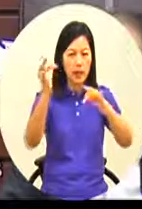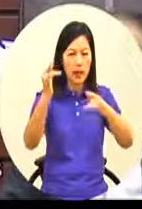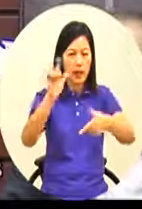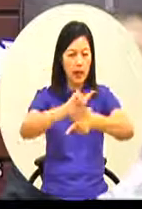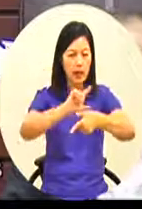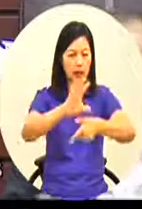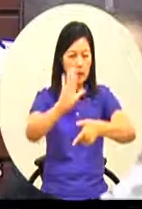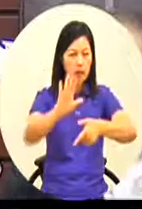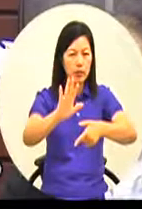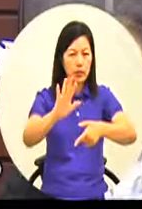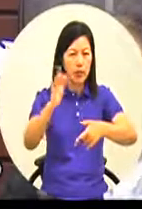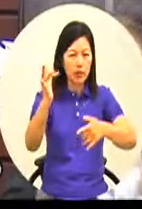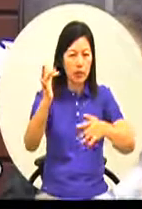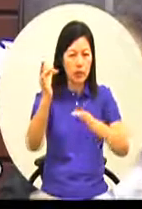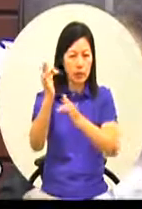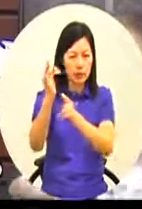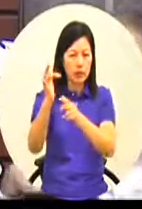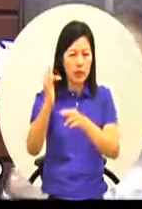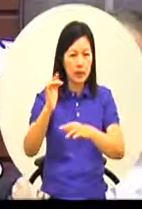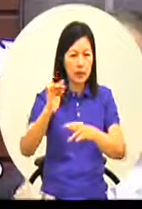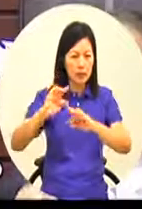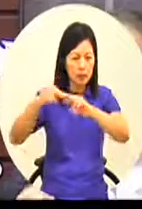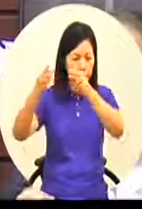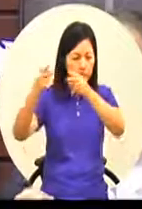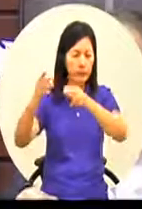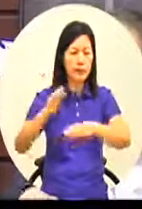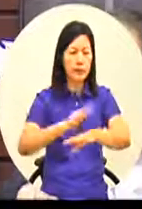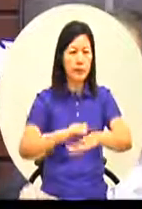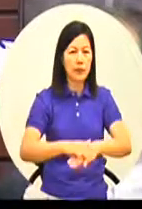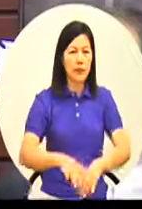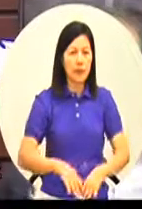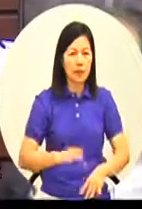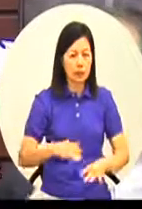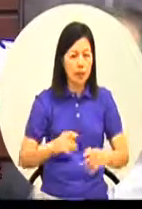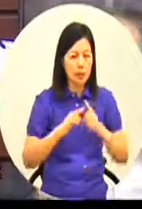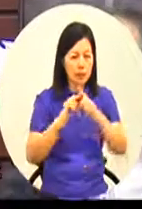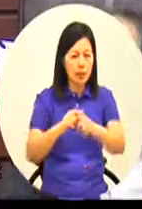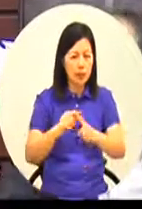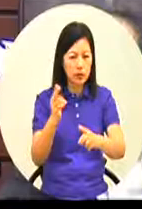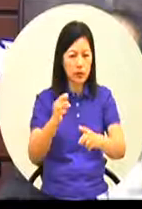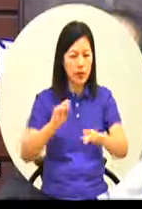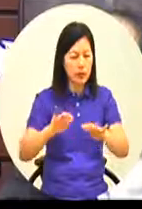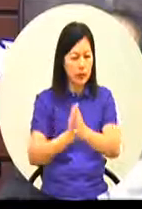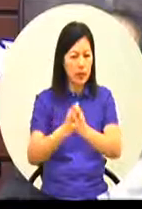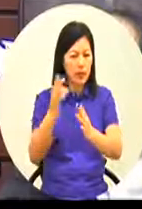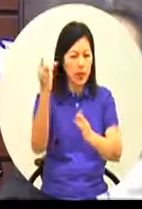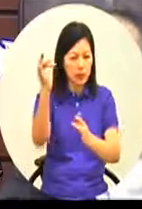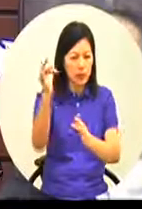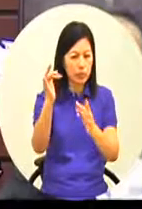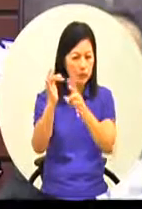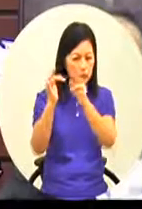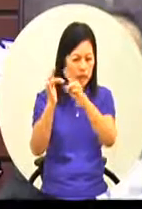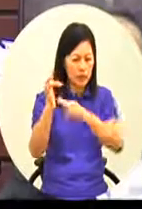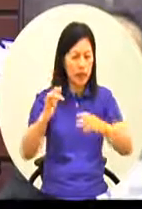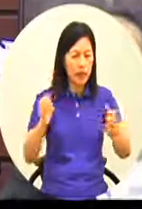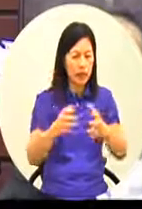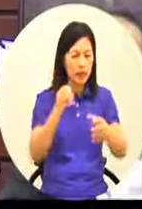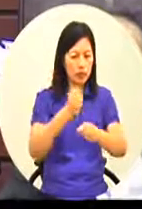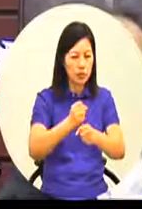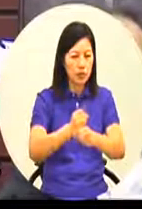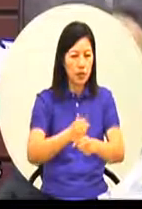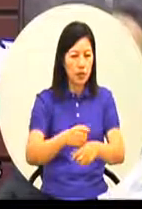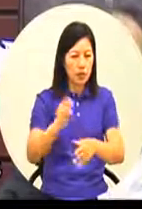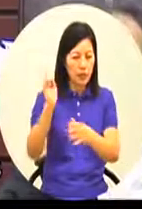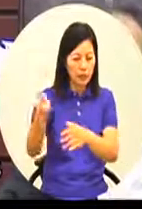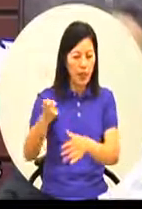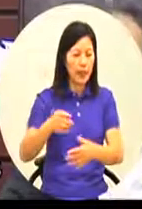检。那至于就是说在现场要跟台电如何来修剪，如何来合作我们会请养工处